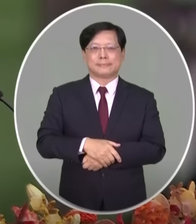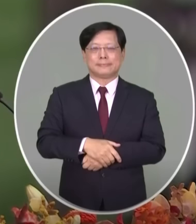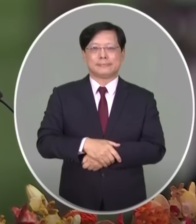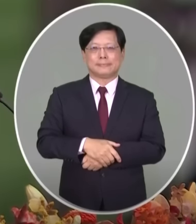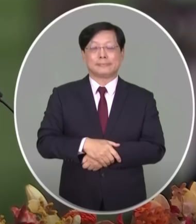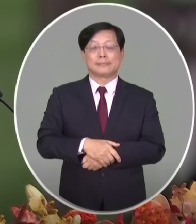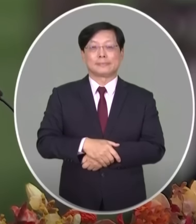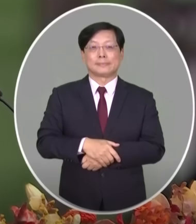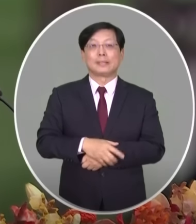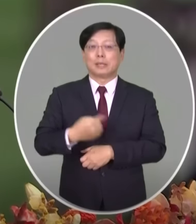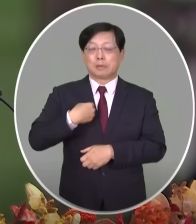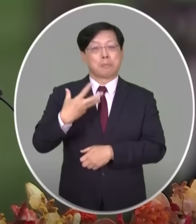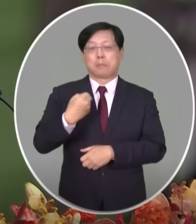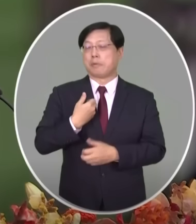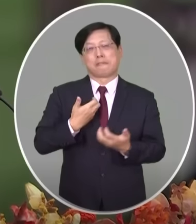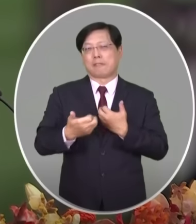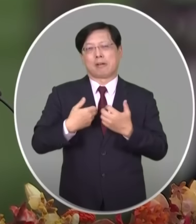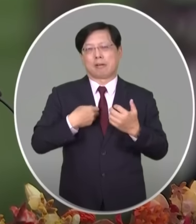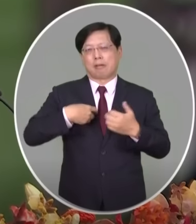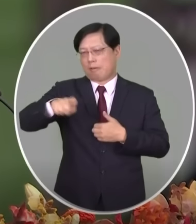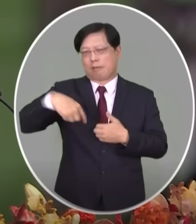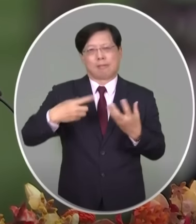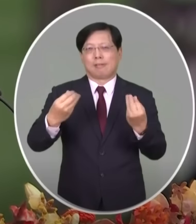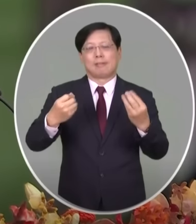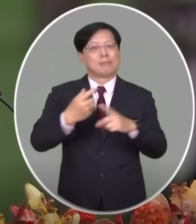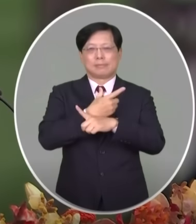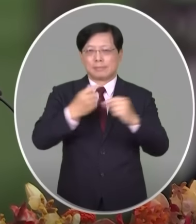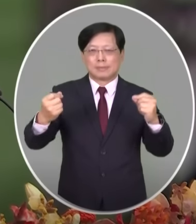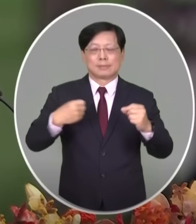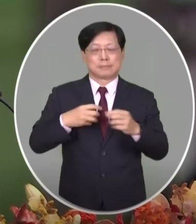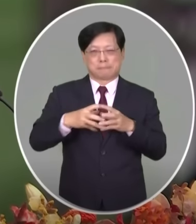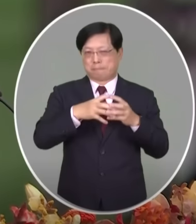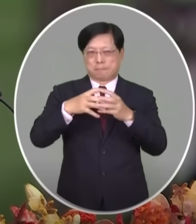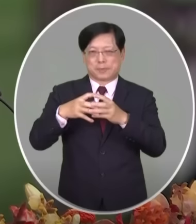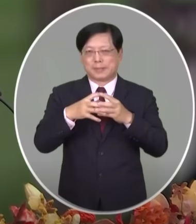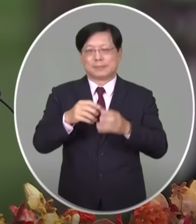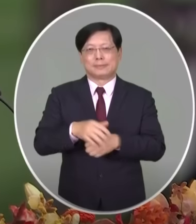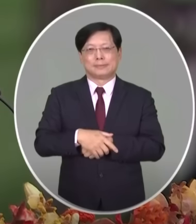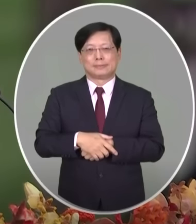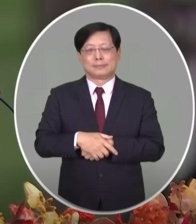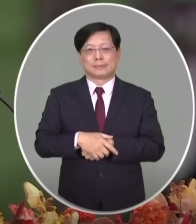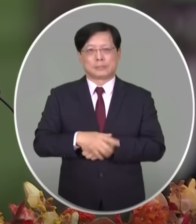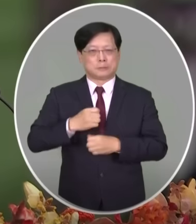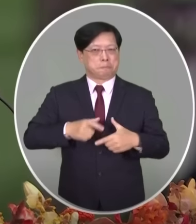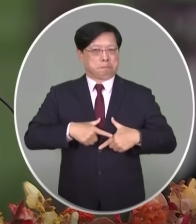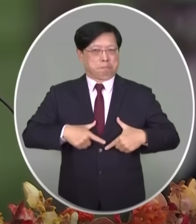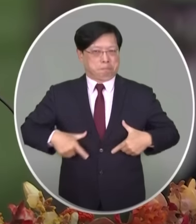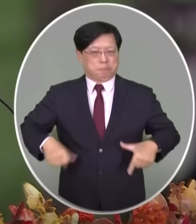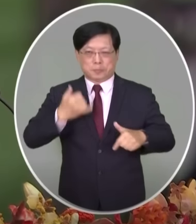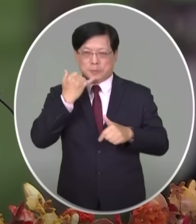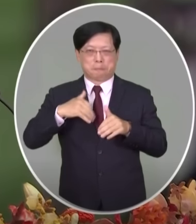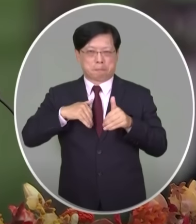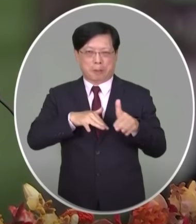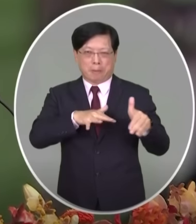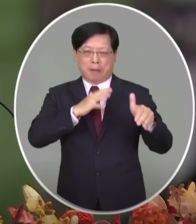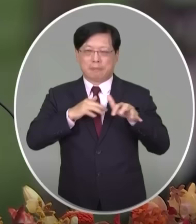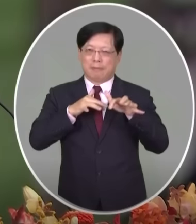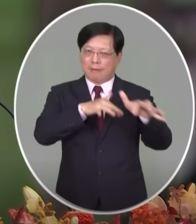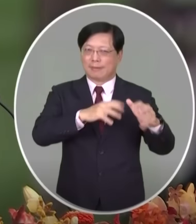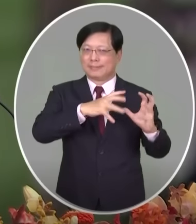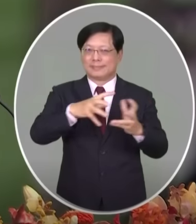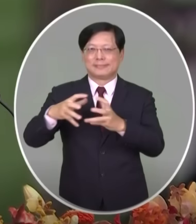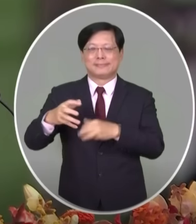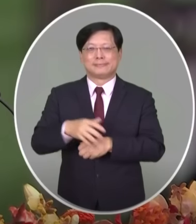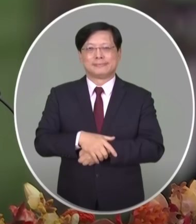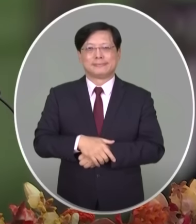就让我们不分彼此，大家一条心，大步走向世界。